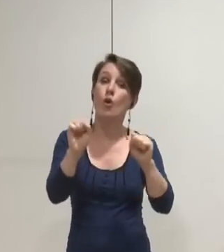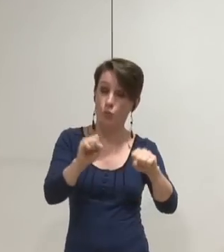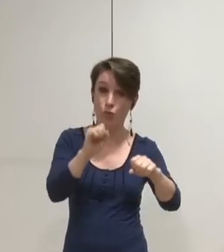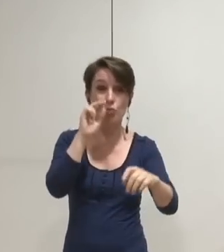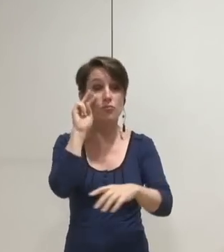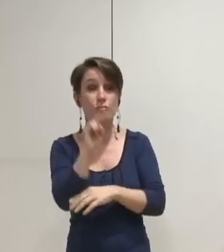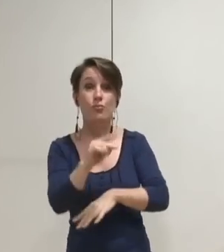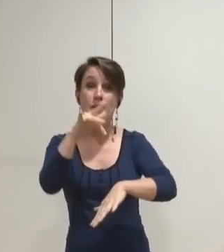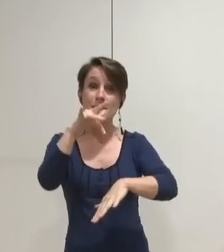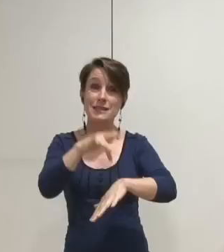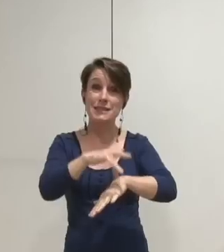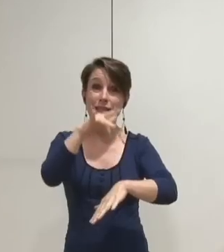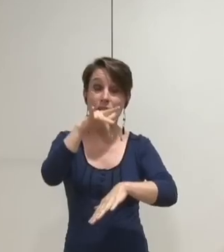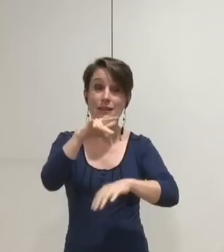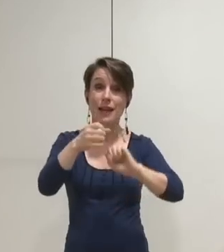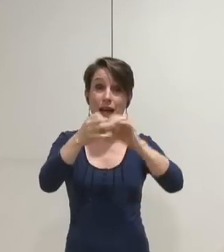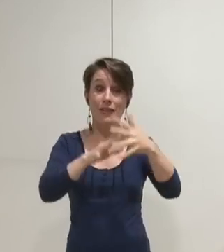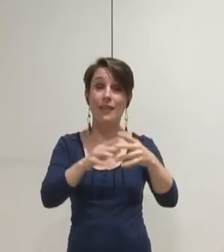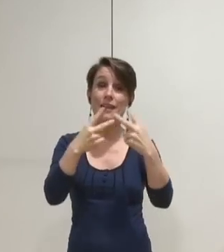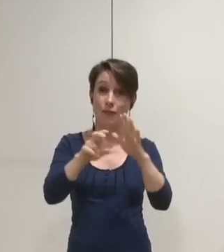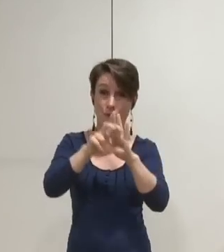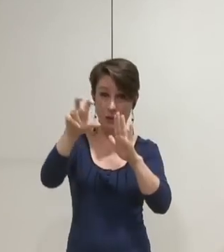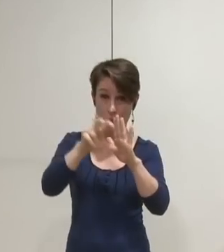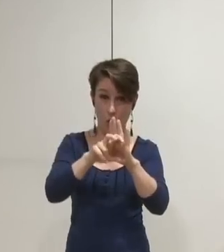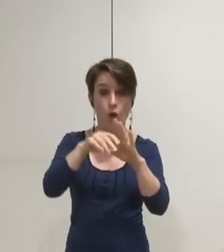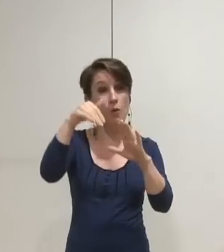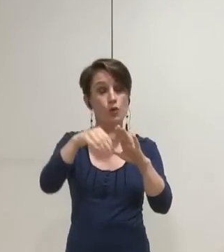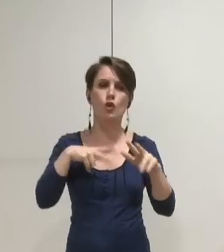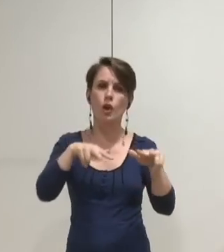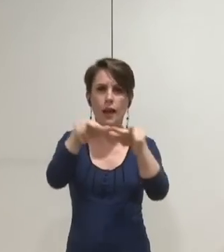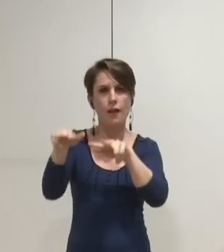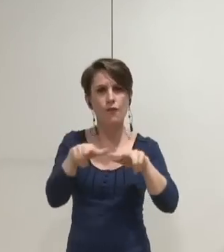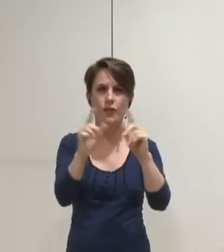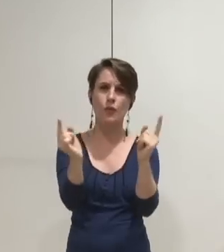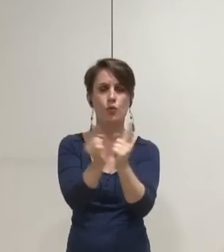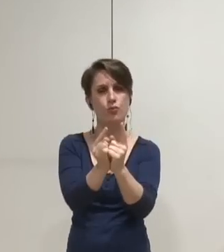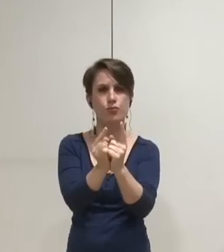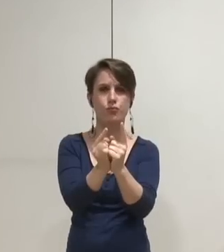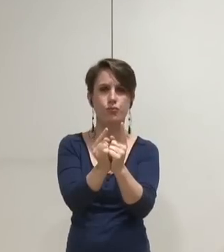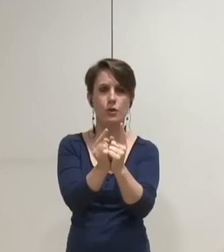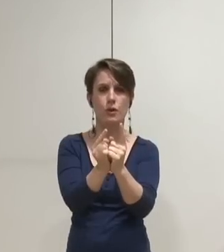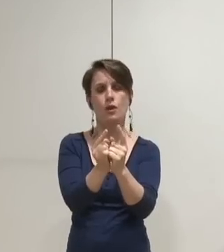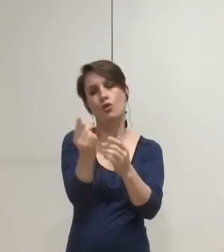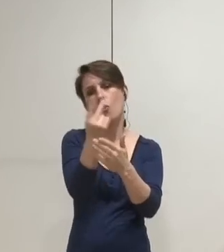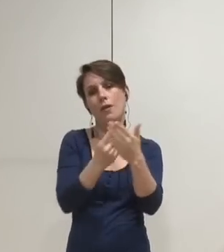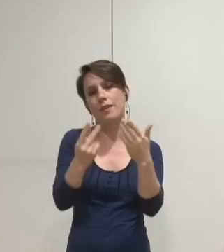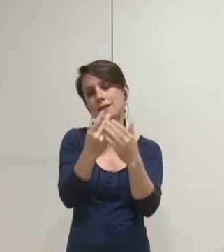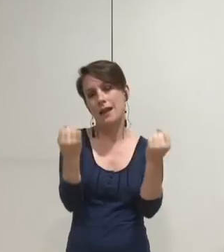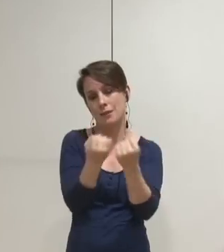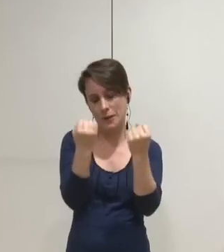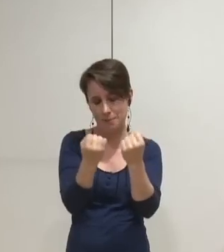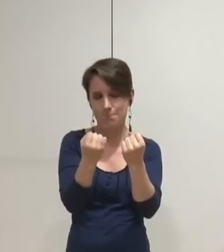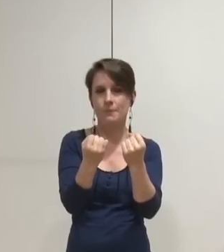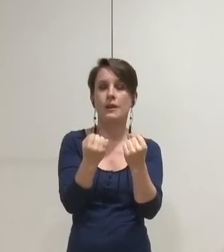dédi à la fête des tuiles et vous trouverez un courtmétrage d'animation en quatre épisodes dont les trois premiers sont déjà